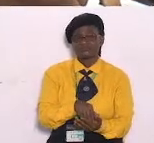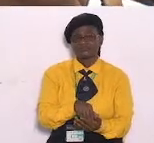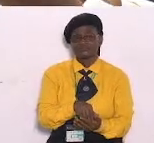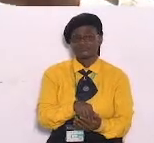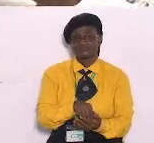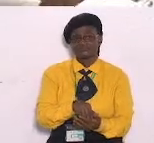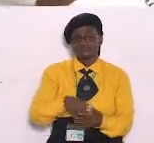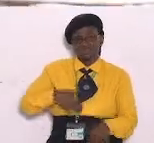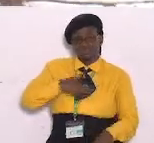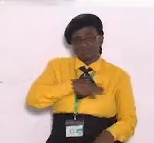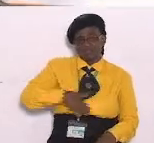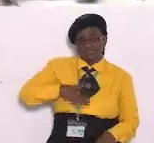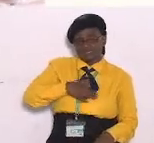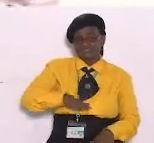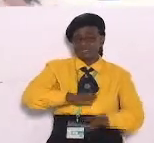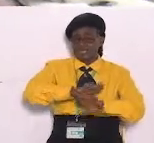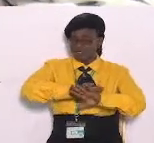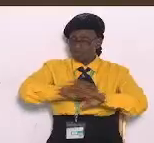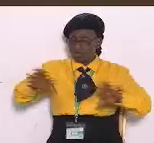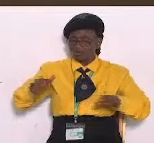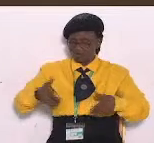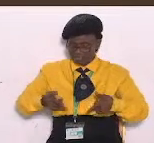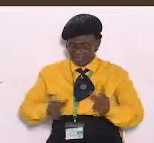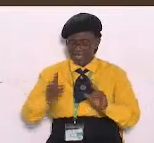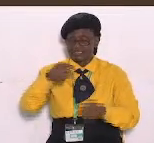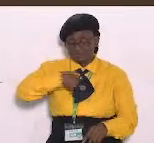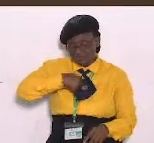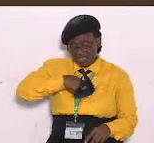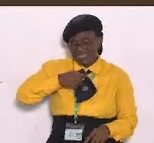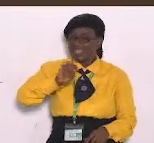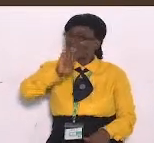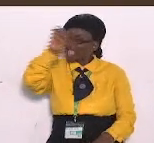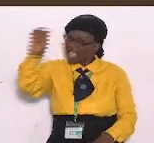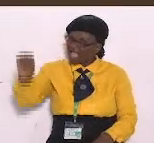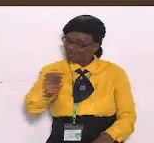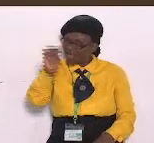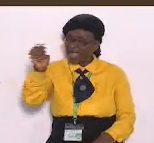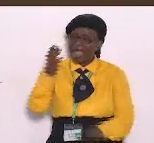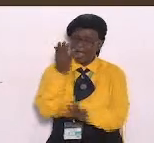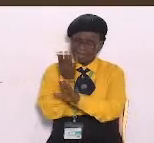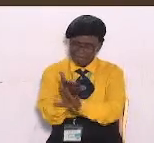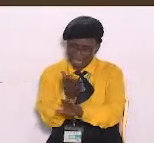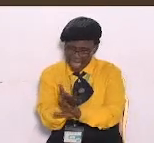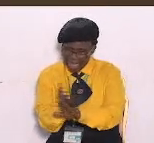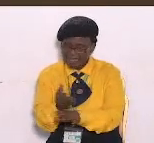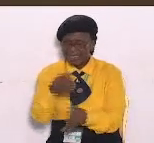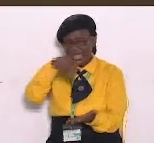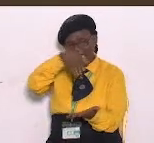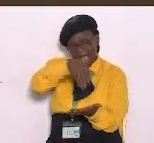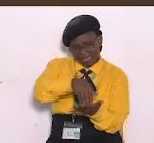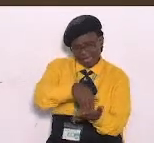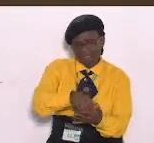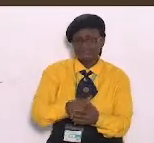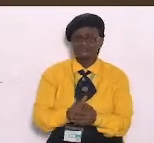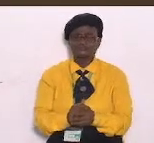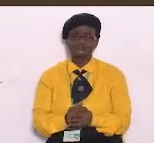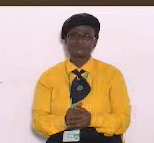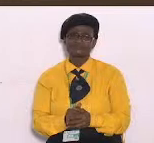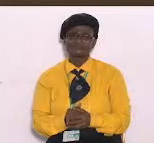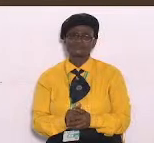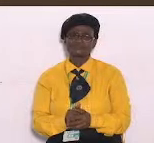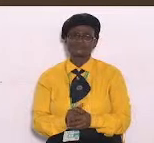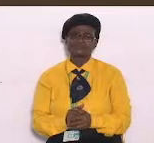commander encore s'il vous plaît je ne commanderai